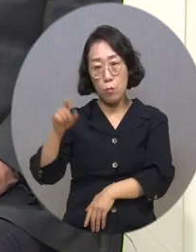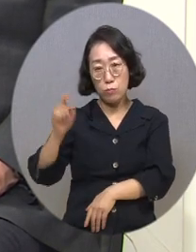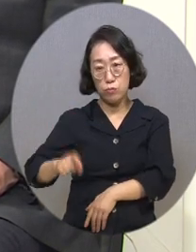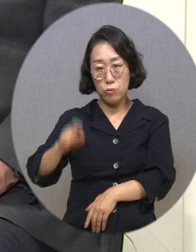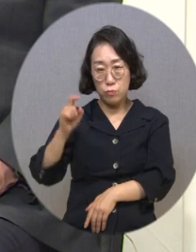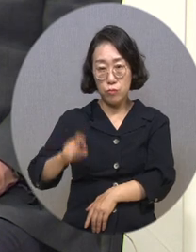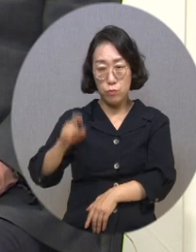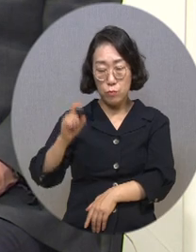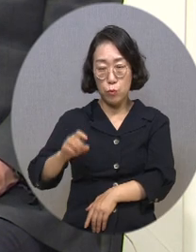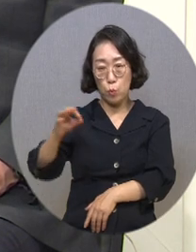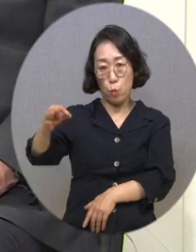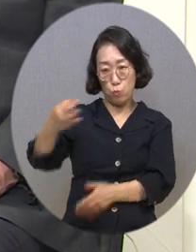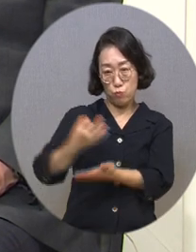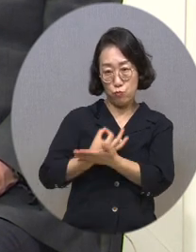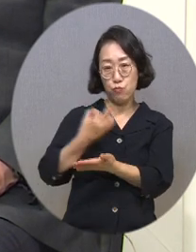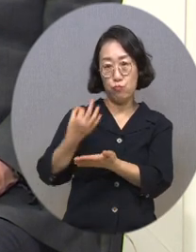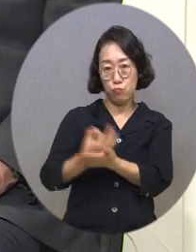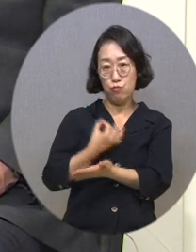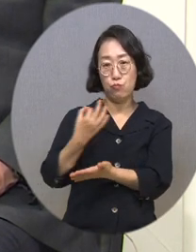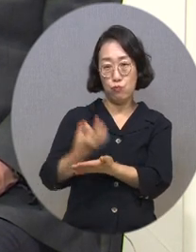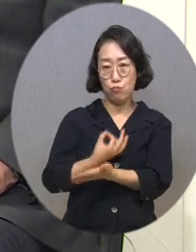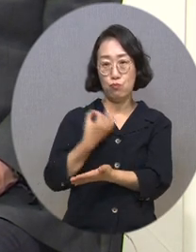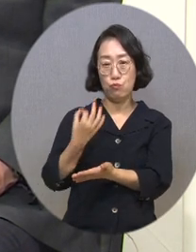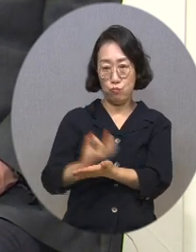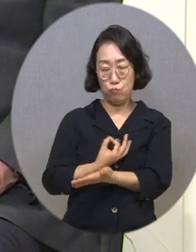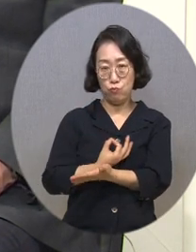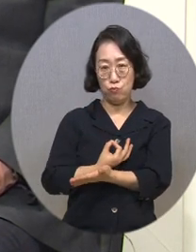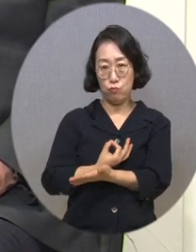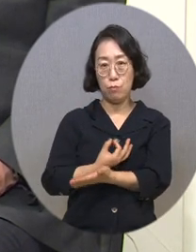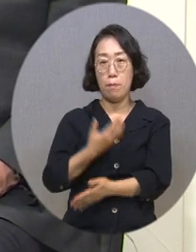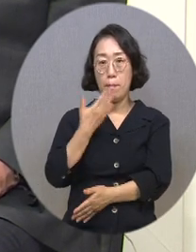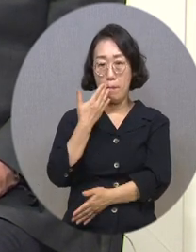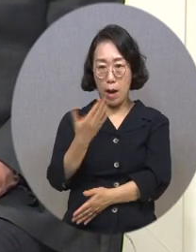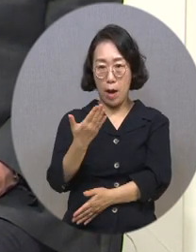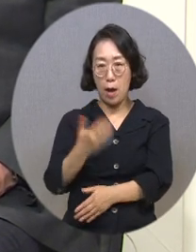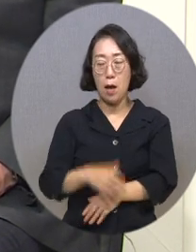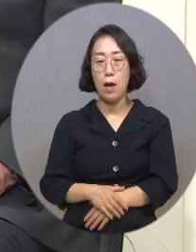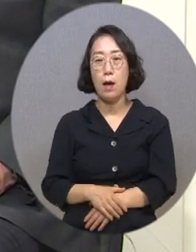제 영상을 보는 거죠. 볼 때마다 돈이 들어오는 거죠.